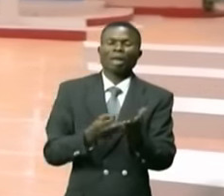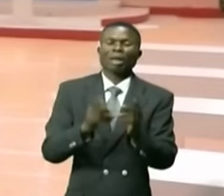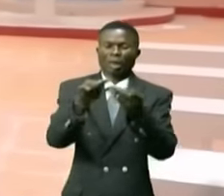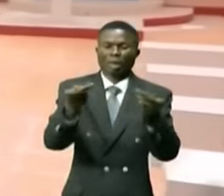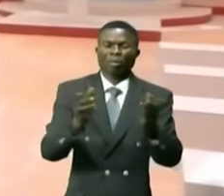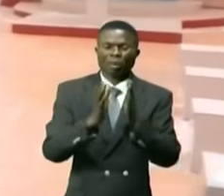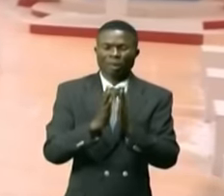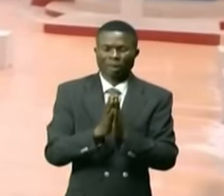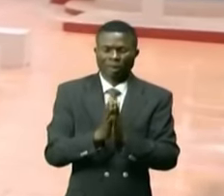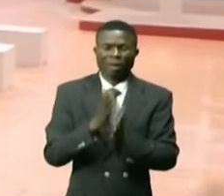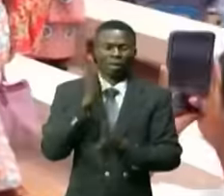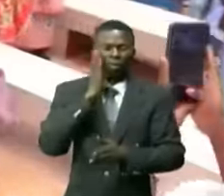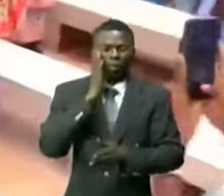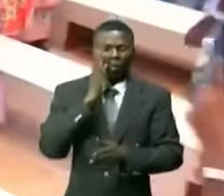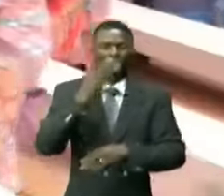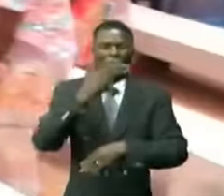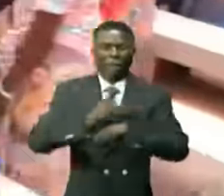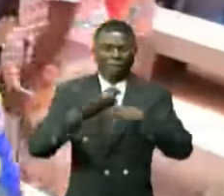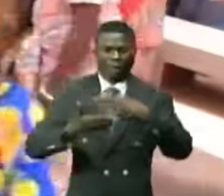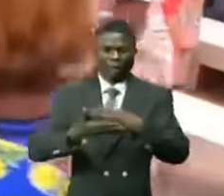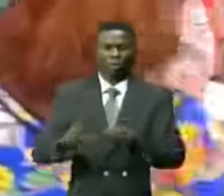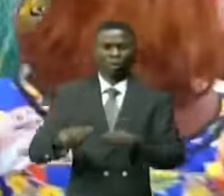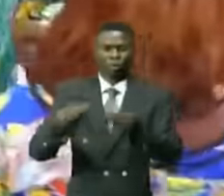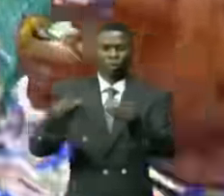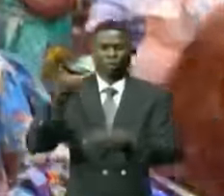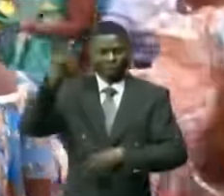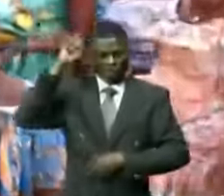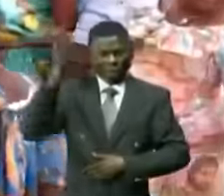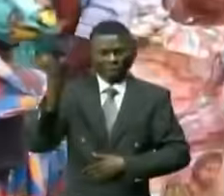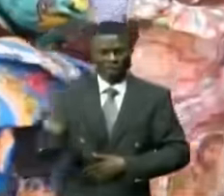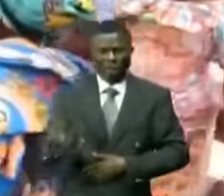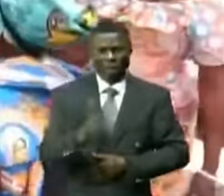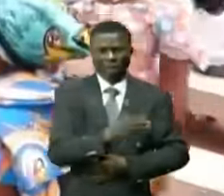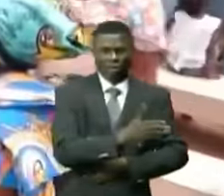par la fondation Godard Motemona.